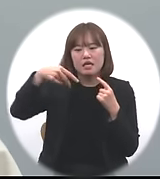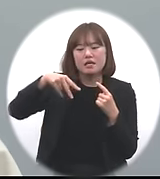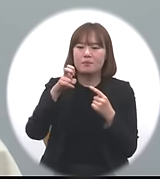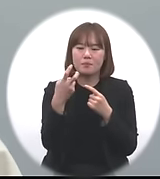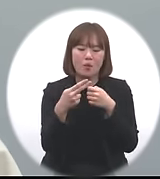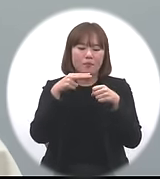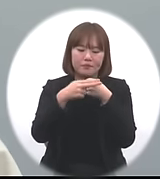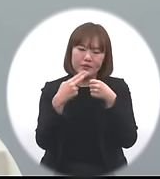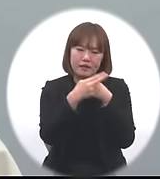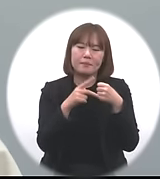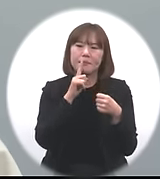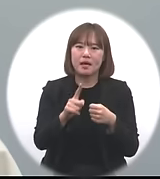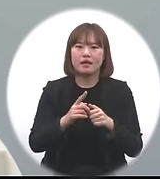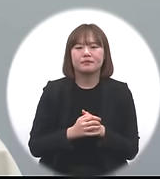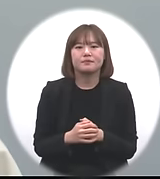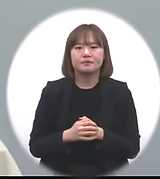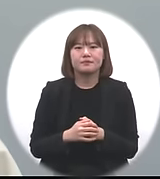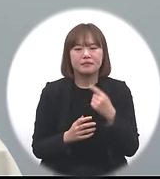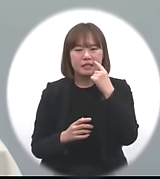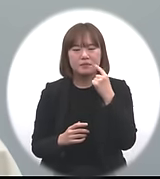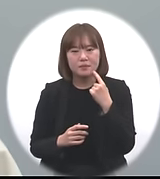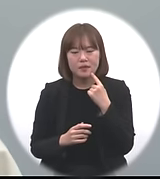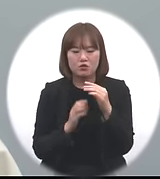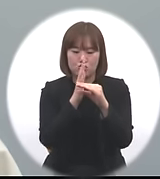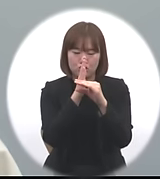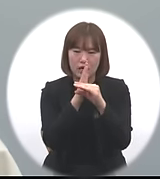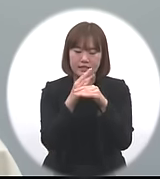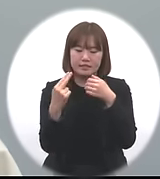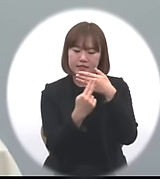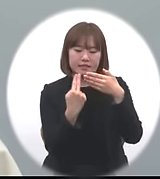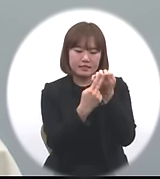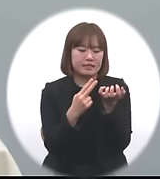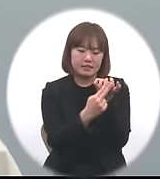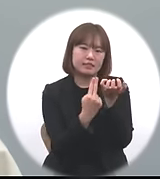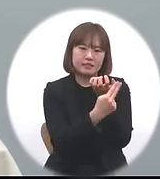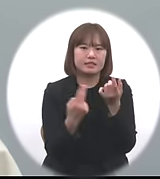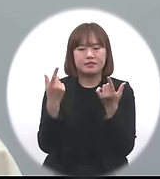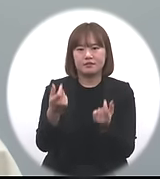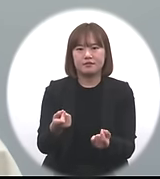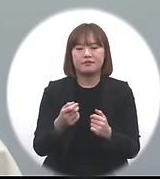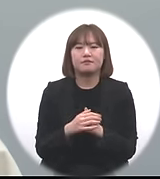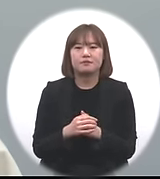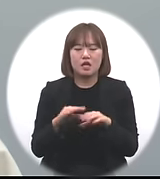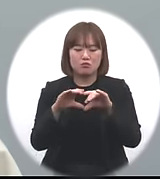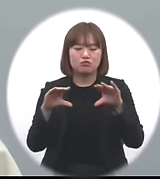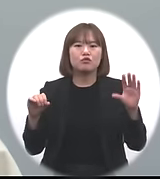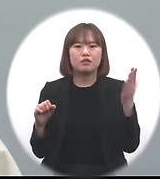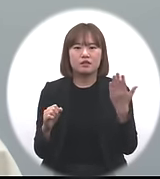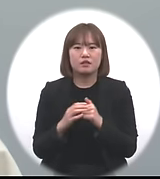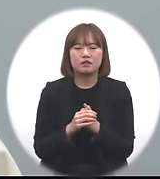치아와 잇몸을 닦는 거예요. 살을 닦는 겁니다. 치아와 잇몸의 경계부를 닦는 거예요. 그러니까 당연히